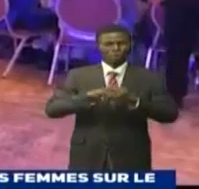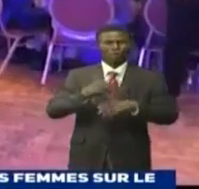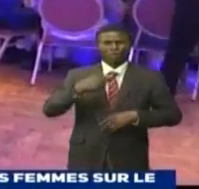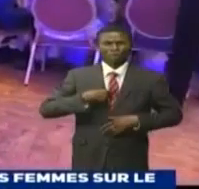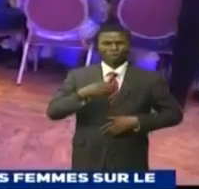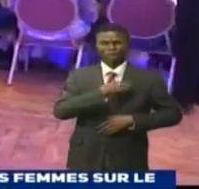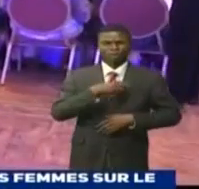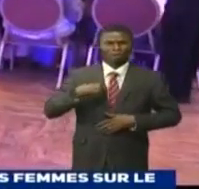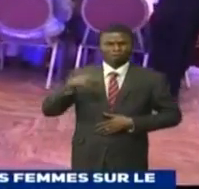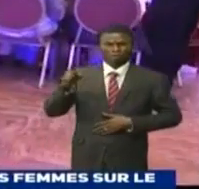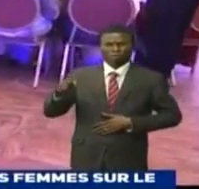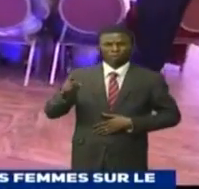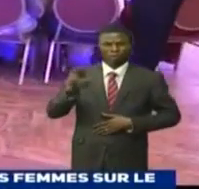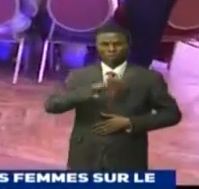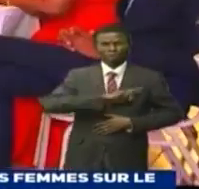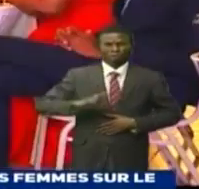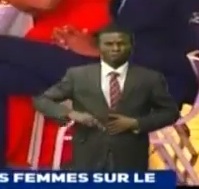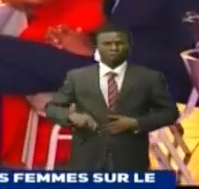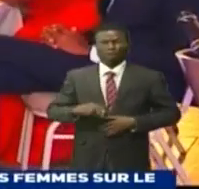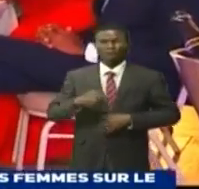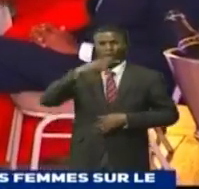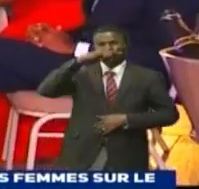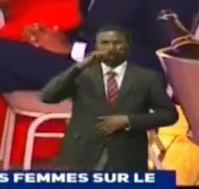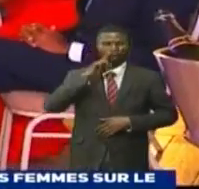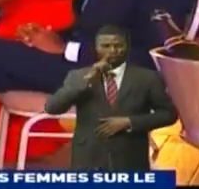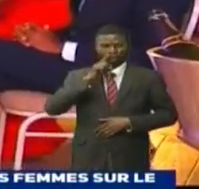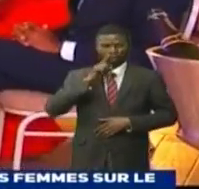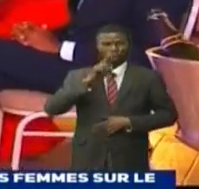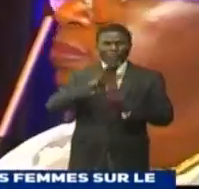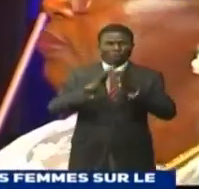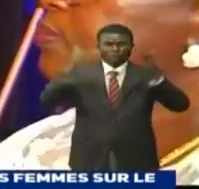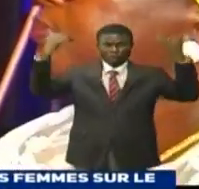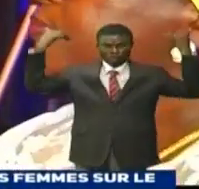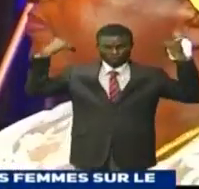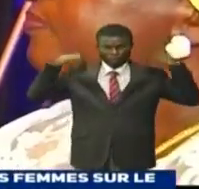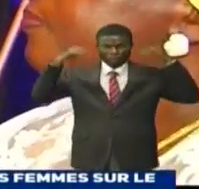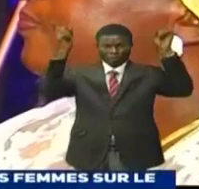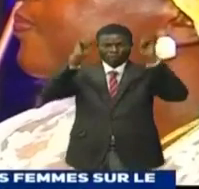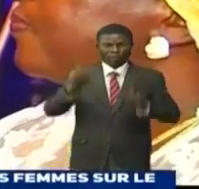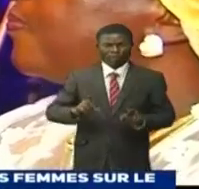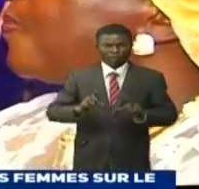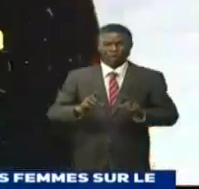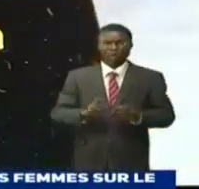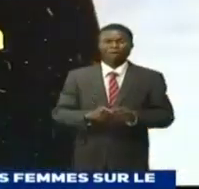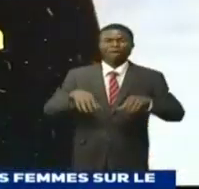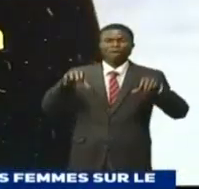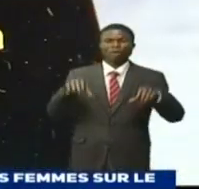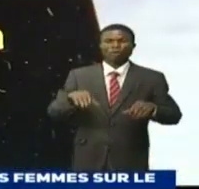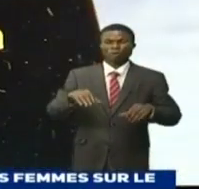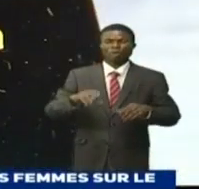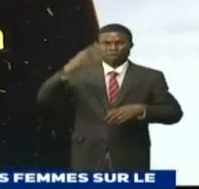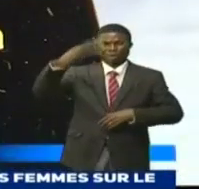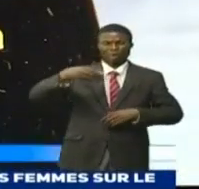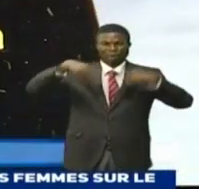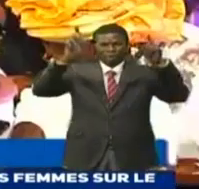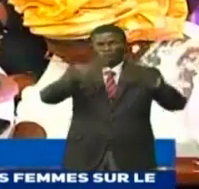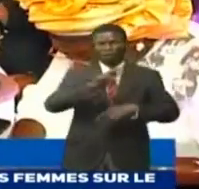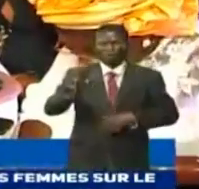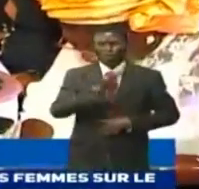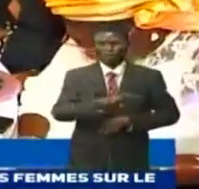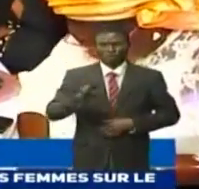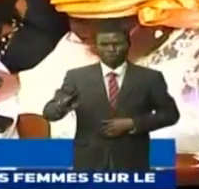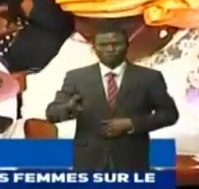priscaco de la République du Gabon a été couronnée marraine Afrique et diaspora de la 4e édition de Five 2022